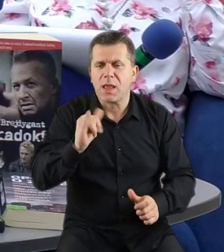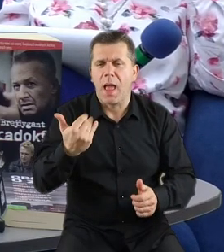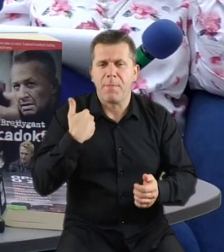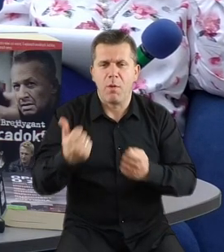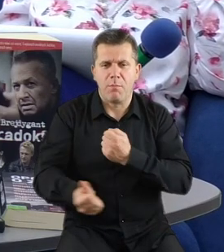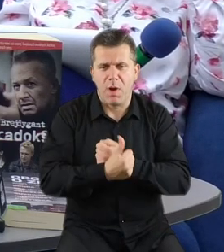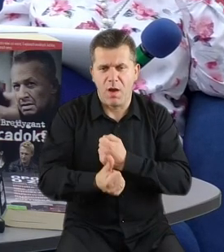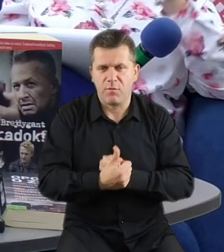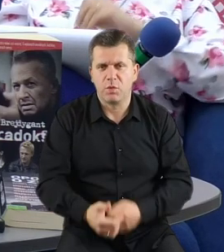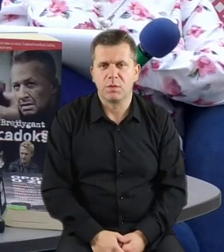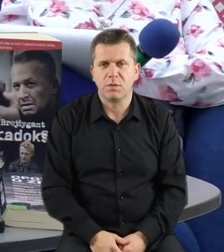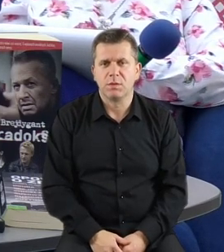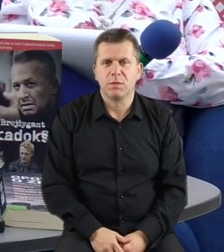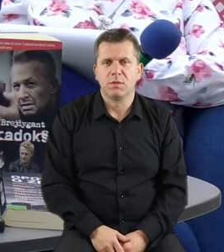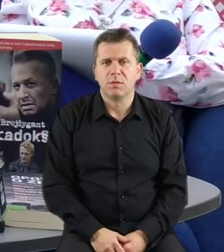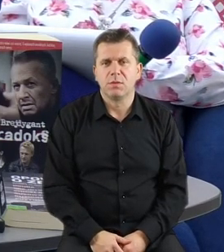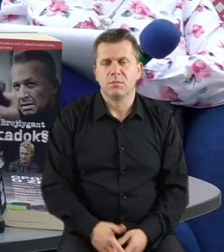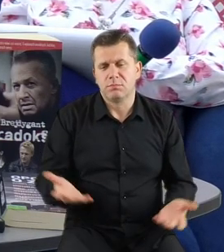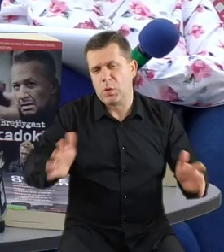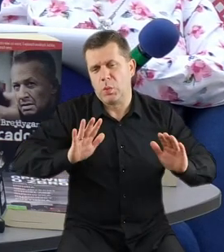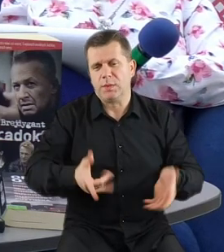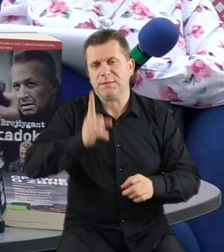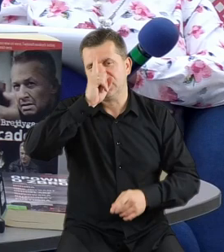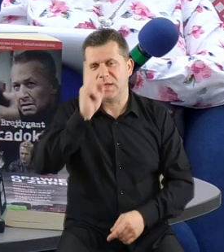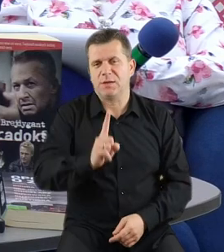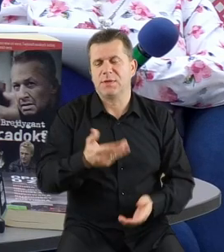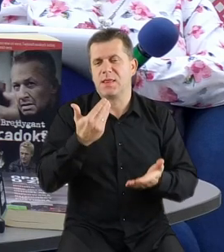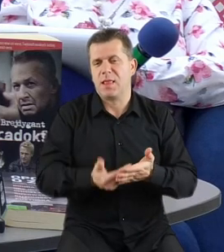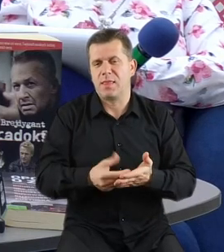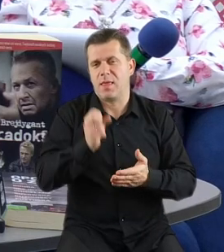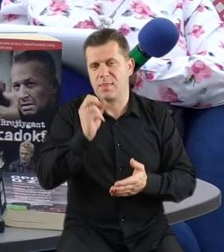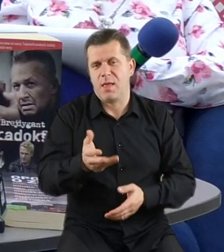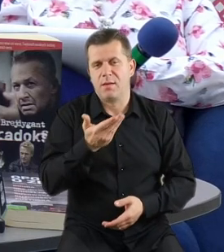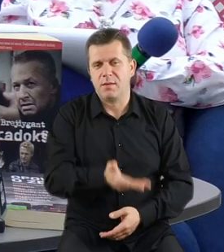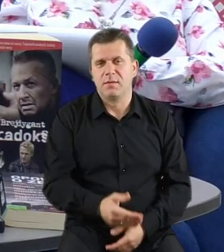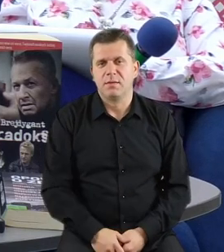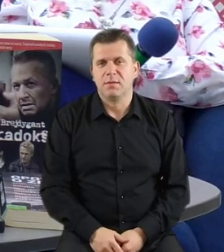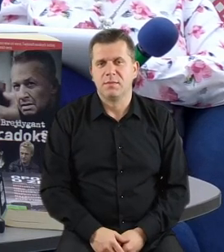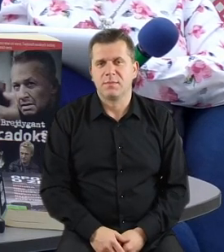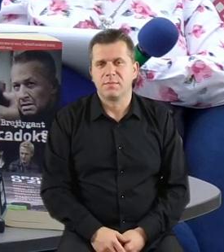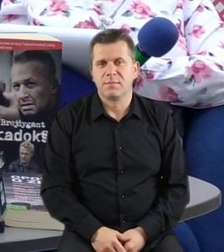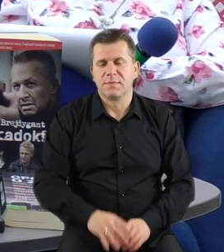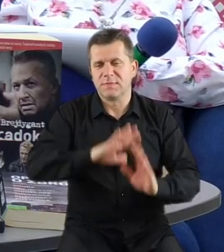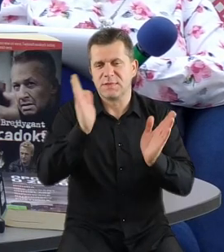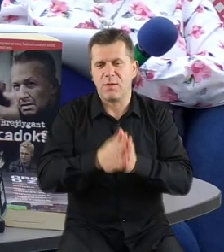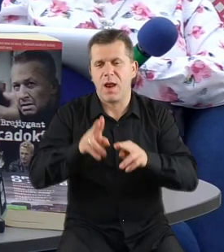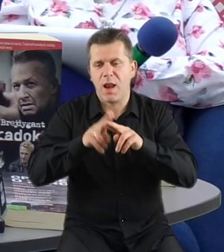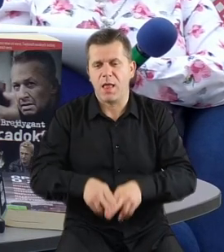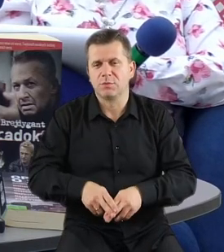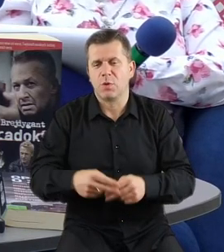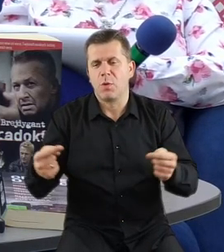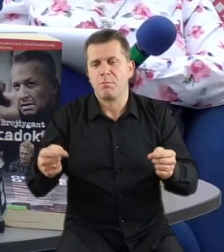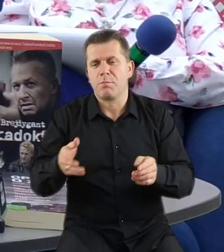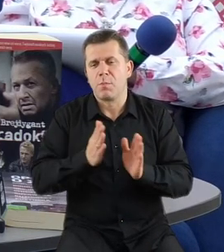jakiego powodu. No i w Skarżysku, no. Dlatego tak wyszło. To współrzędne, raczej cała reszta była